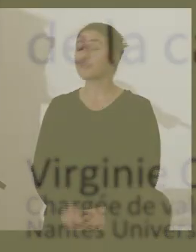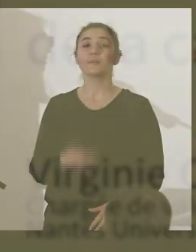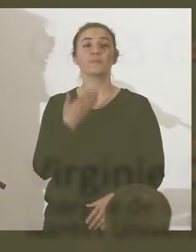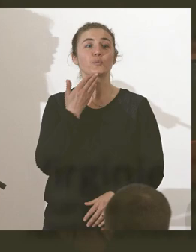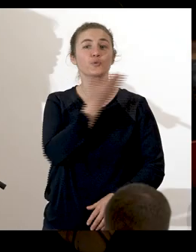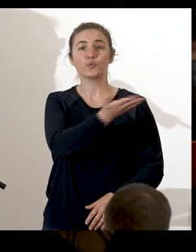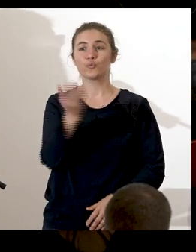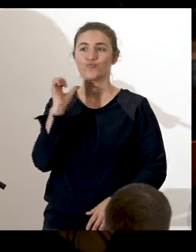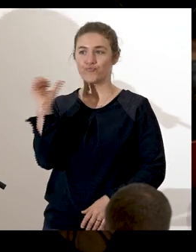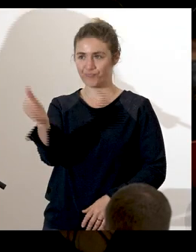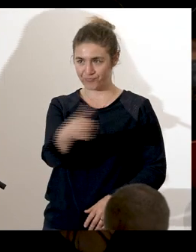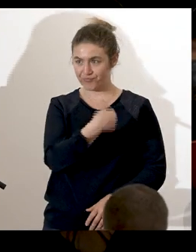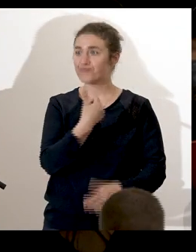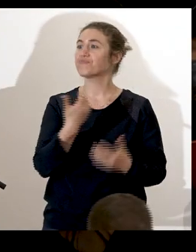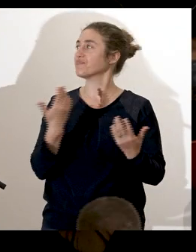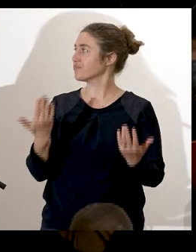Bonsoir à toutes et à tous.